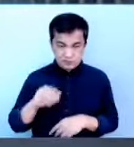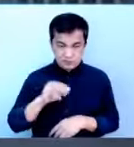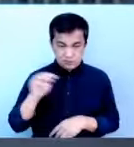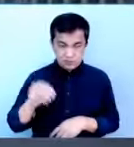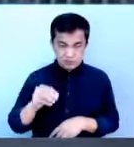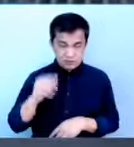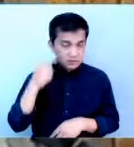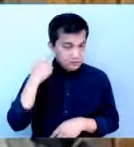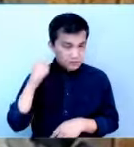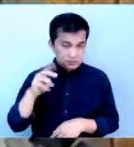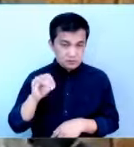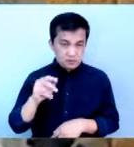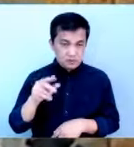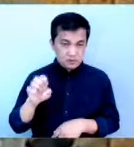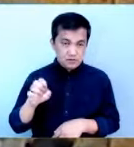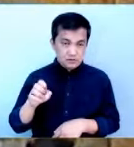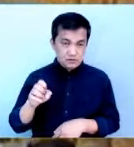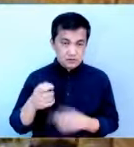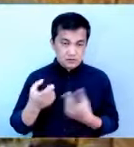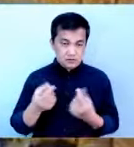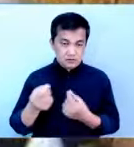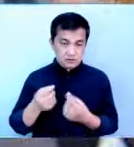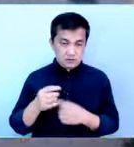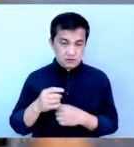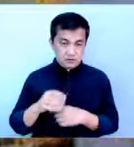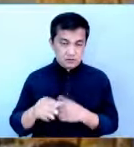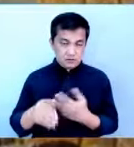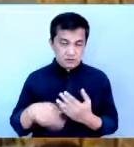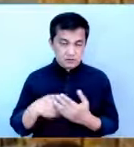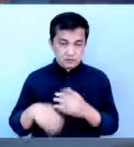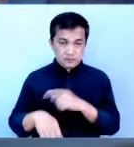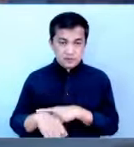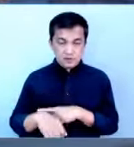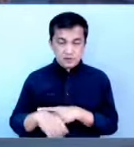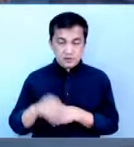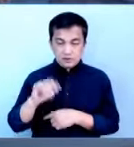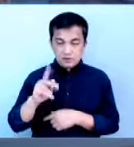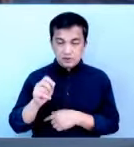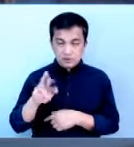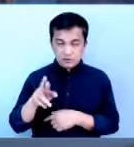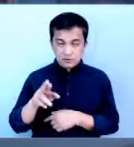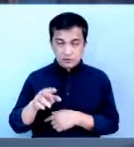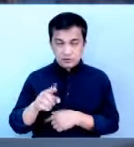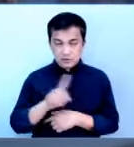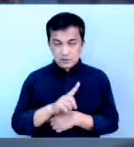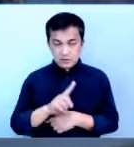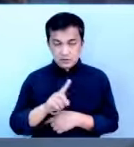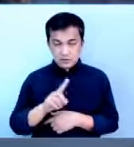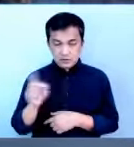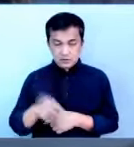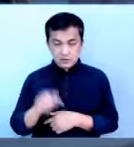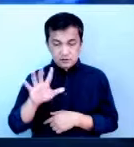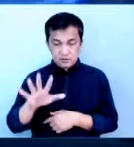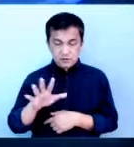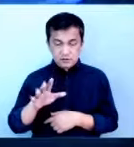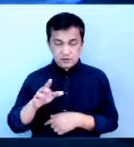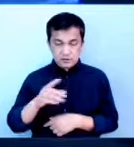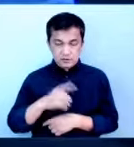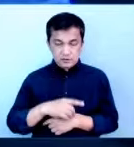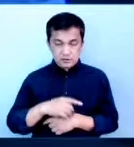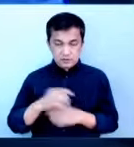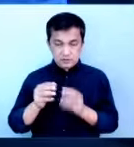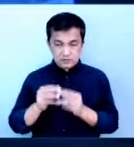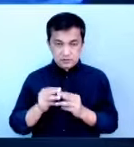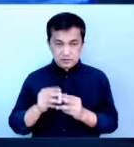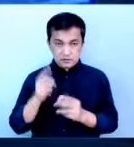Mosque. Sabay-sabay nilang isinagawa ang Salatul Fajr o isa sa 5 dasal ng mga Muslim sa isang araw. Sa dami